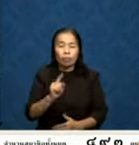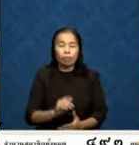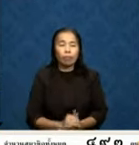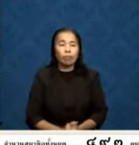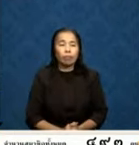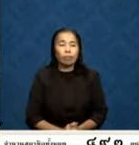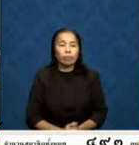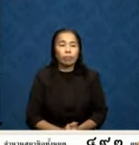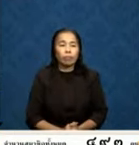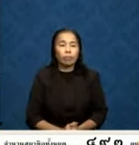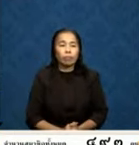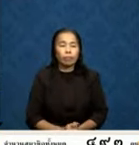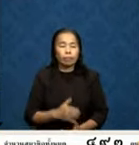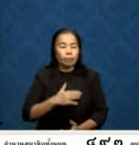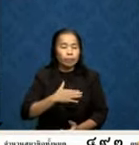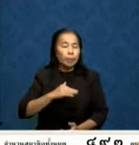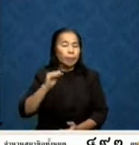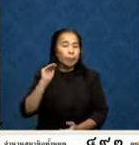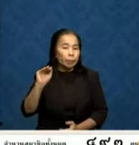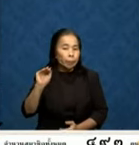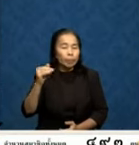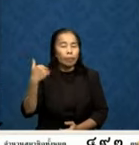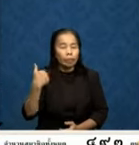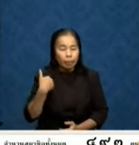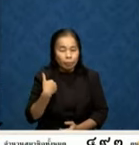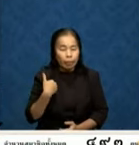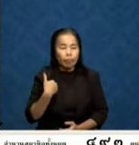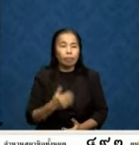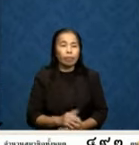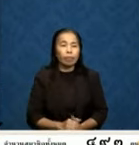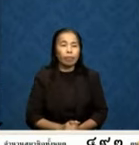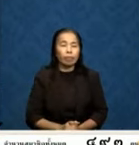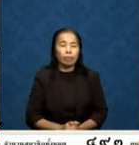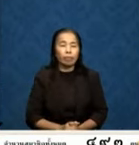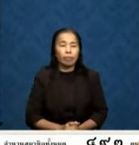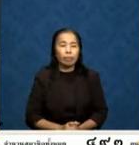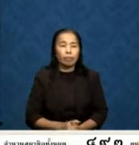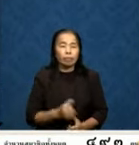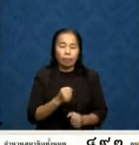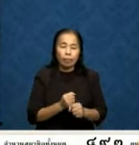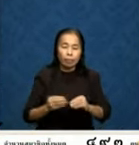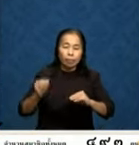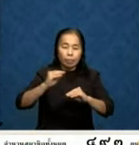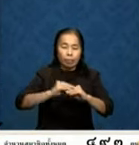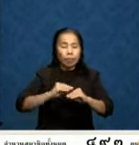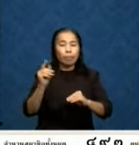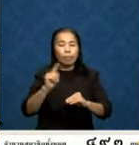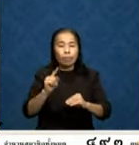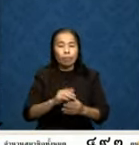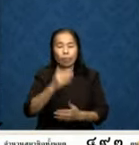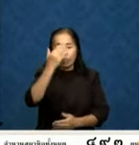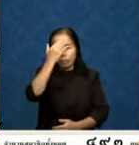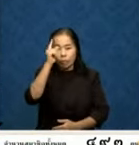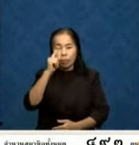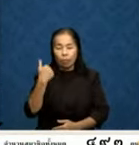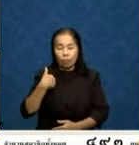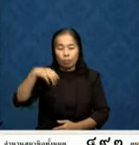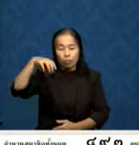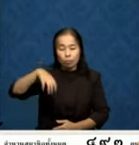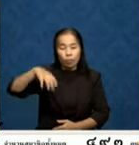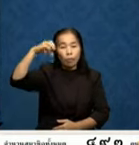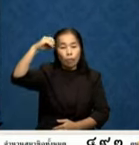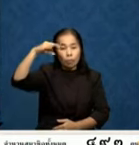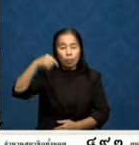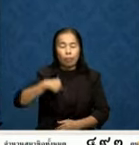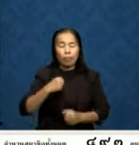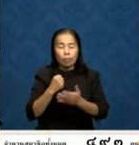ราก็ยังเฝ้าติดตามอยู่นะครับว่าจะมีการขยับในเรื่องนี้เช่นไรต่อไปนะครับเพราะว่าทางกกพ.ก็พยาย